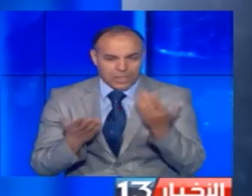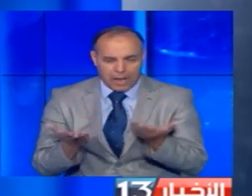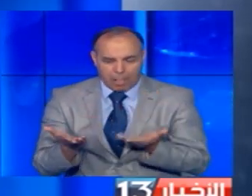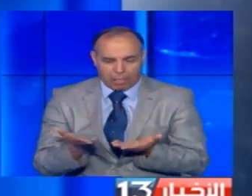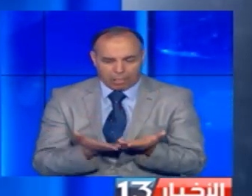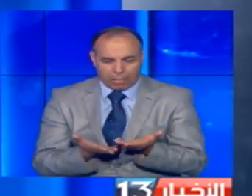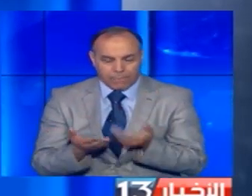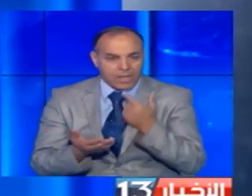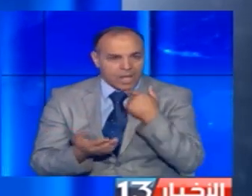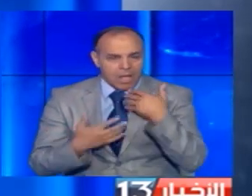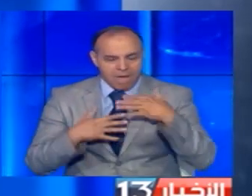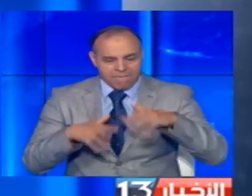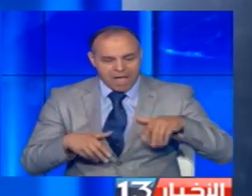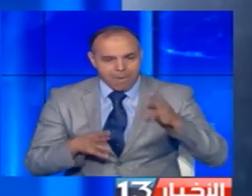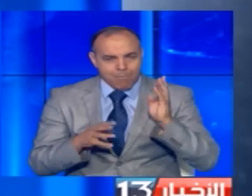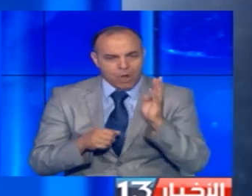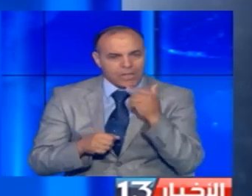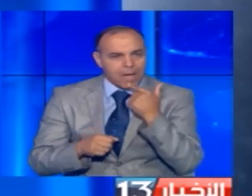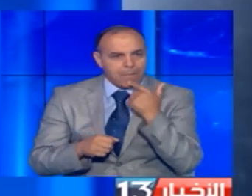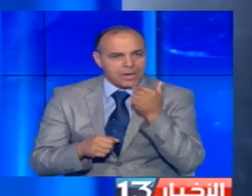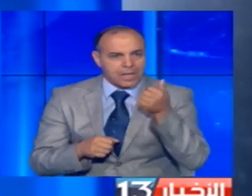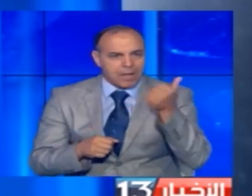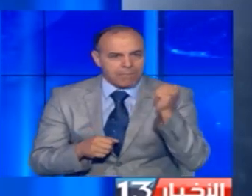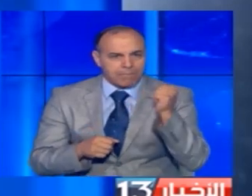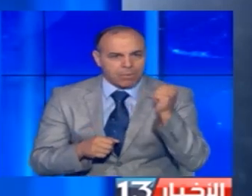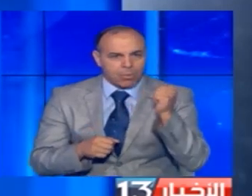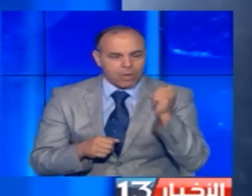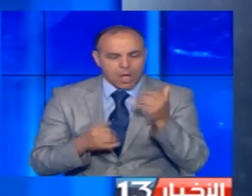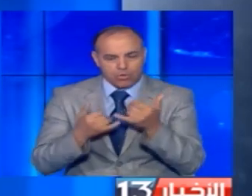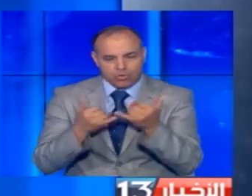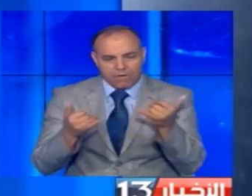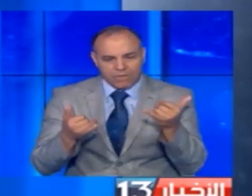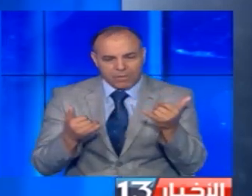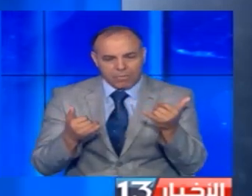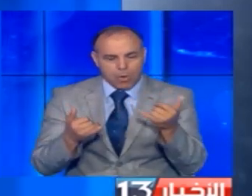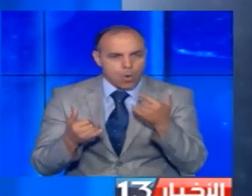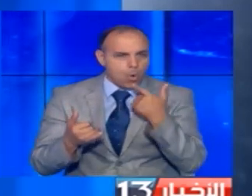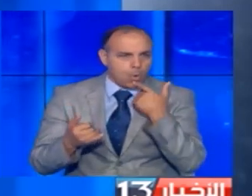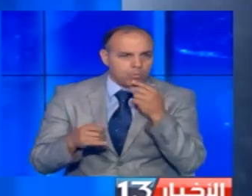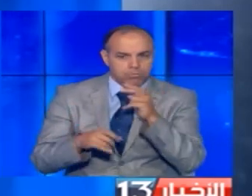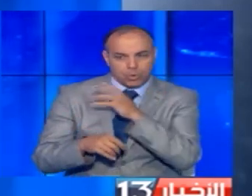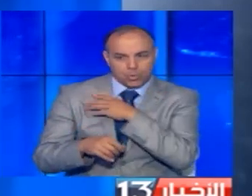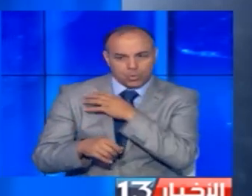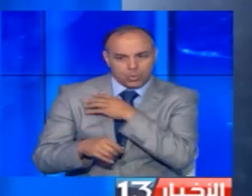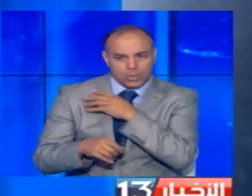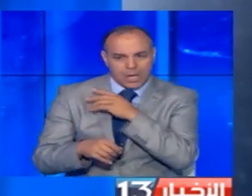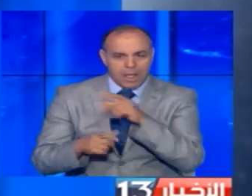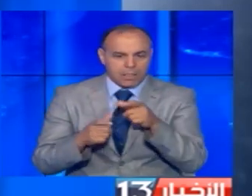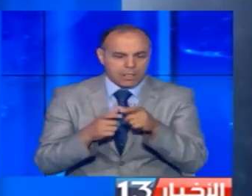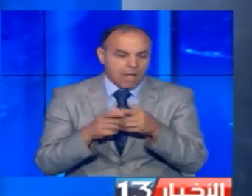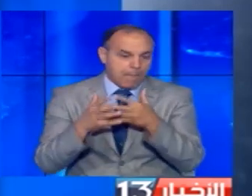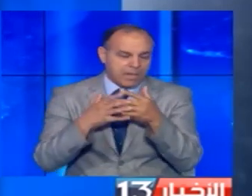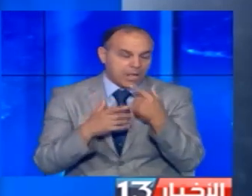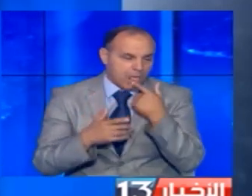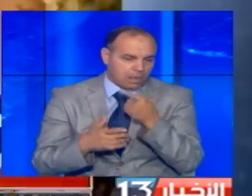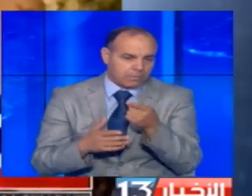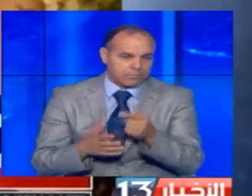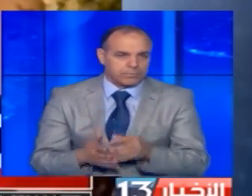في ختام مؤتمر قمتهما الصحفي ما اثار حفيظه كبار مسؤولي الدوله الامريكيه